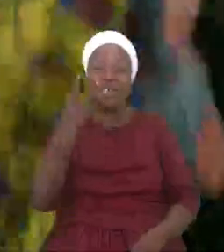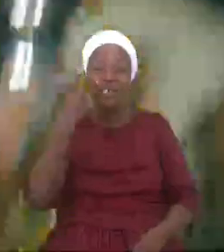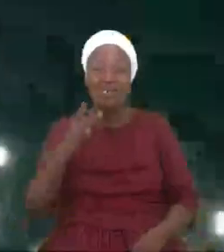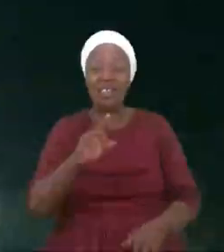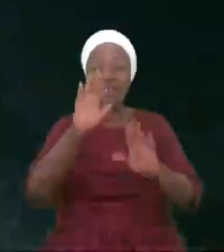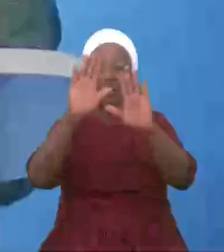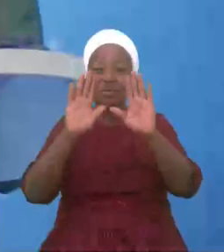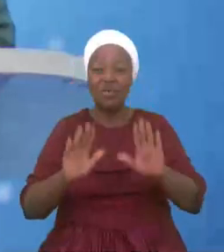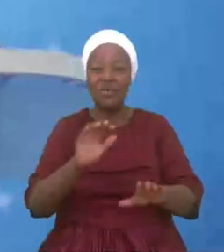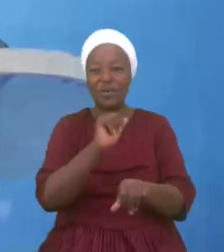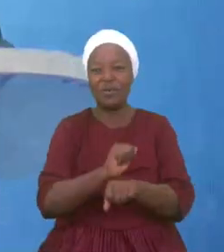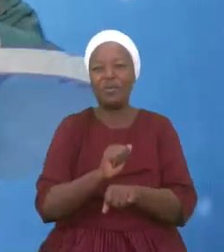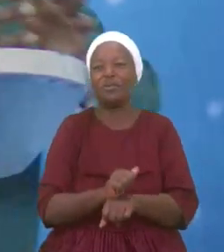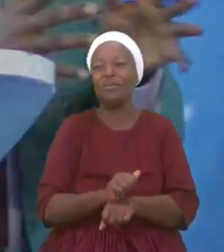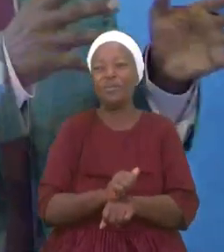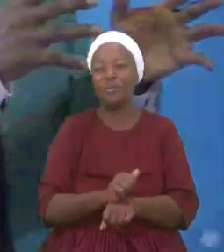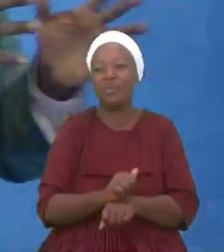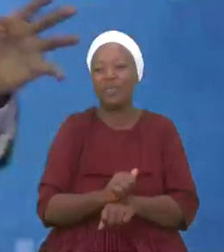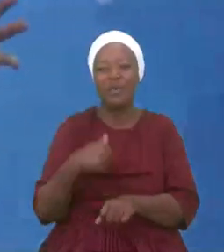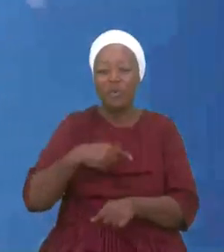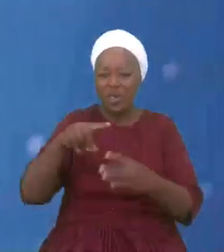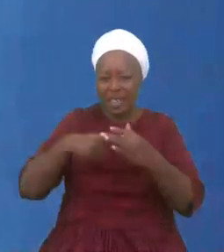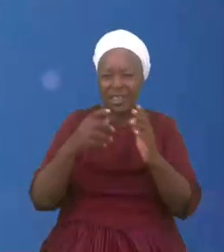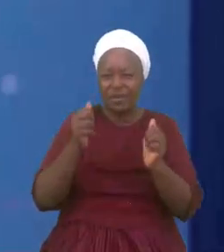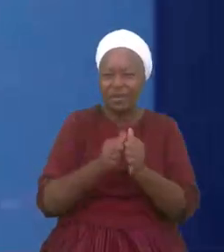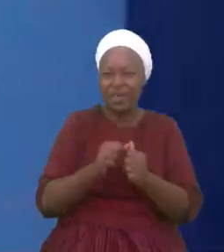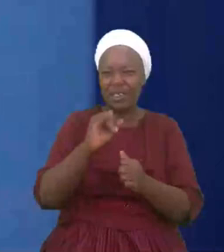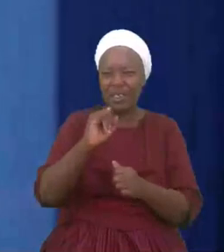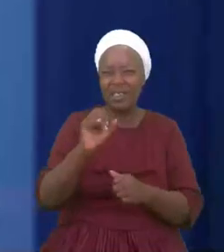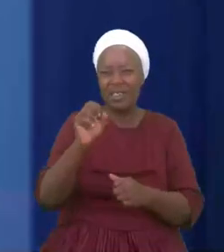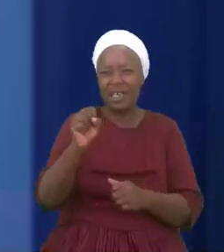miracles je verrai des miracles